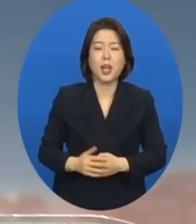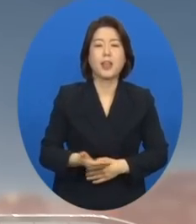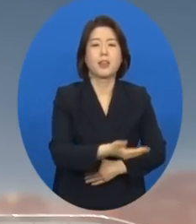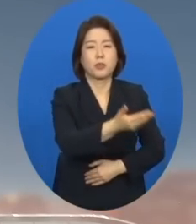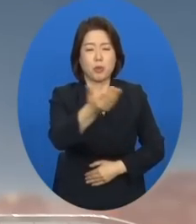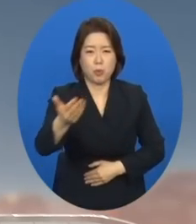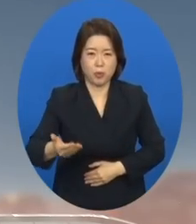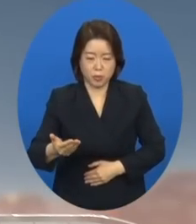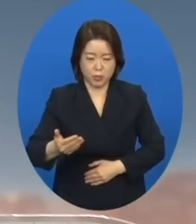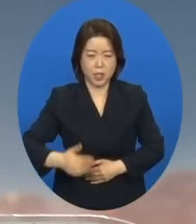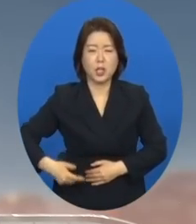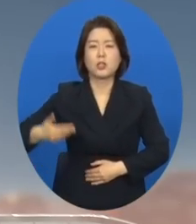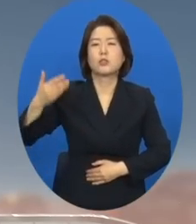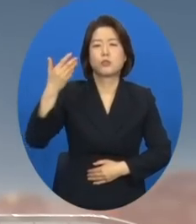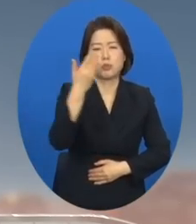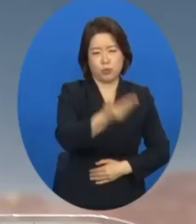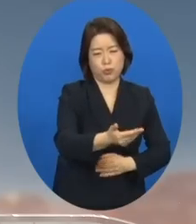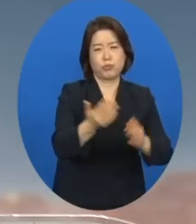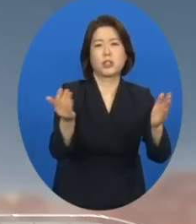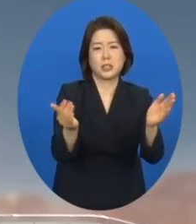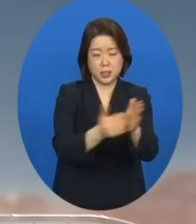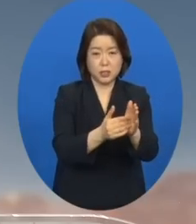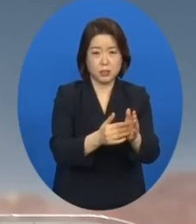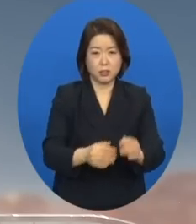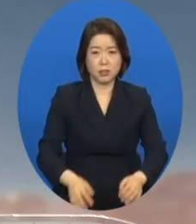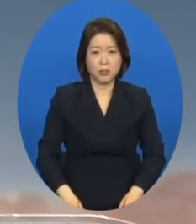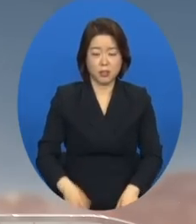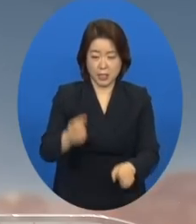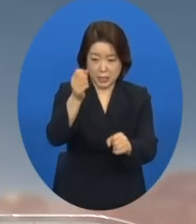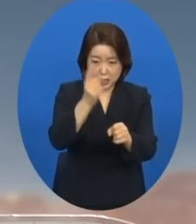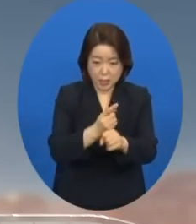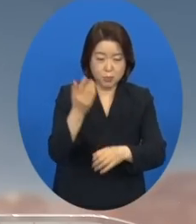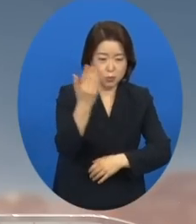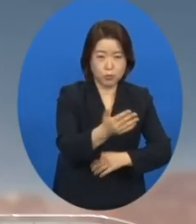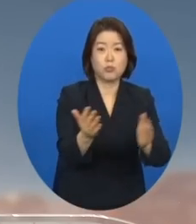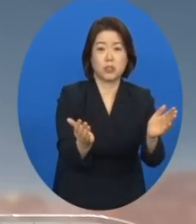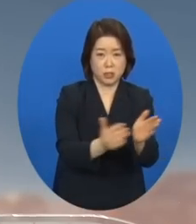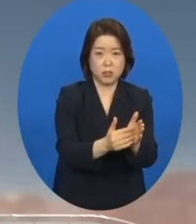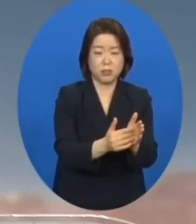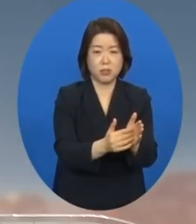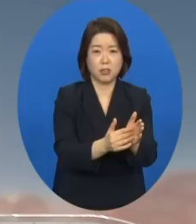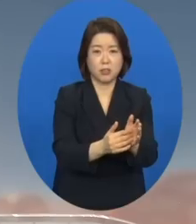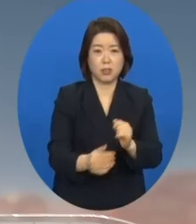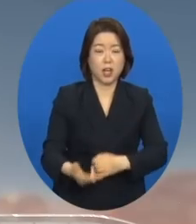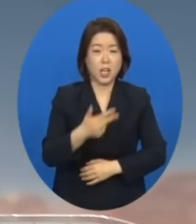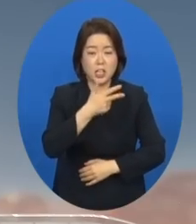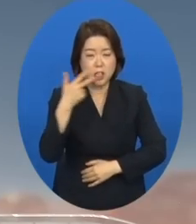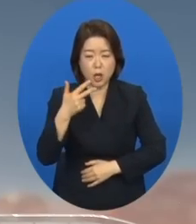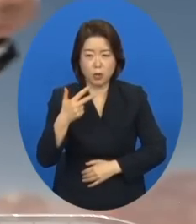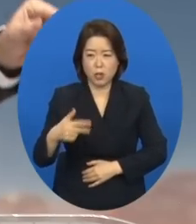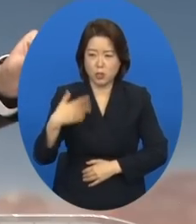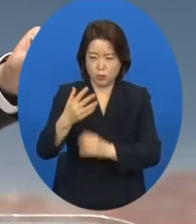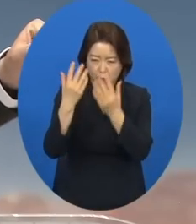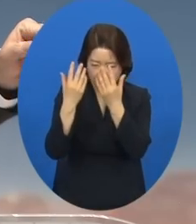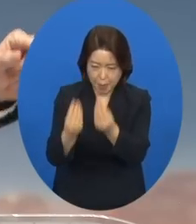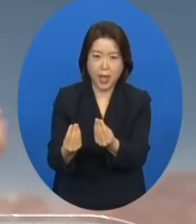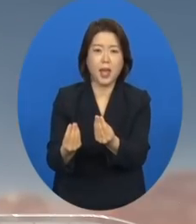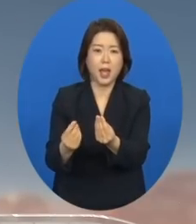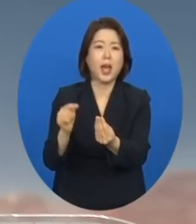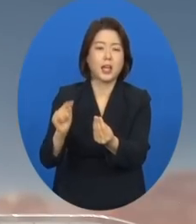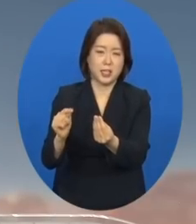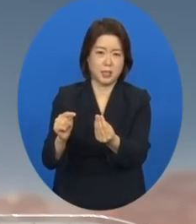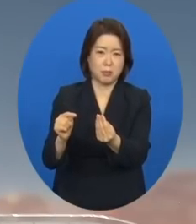주었노니 이미 줬다라고 표현해요 그 영어로는 I Haven to you